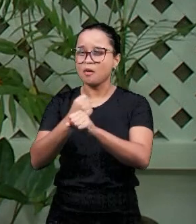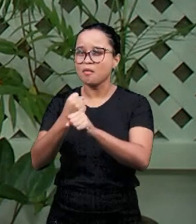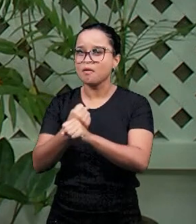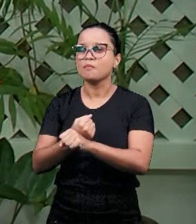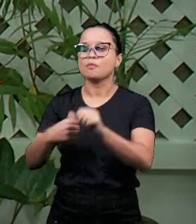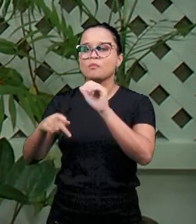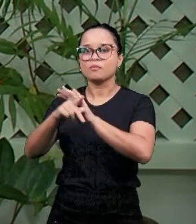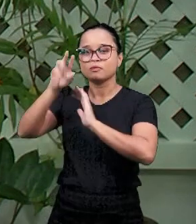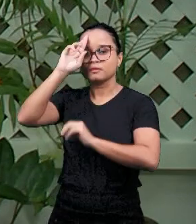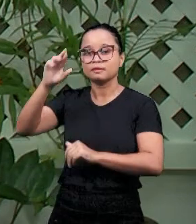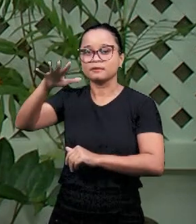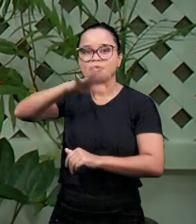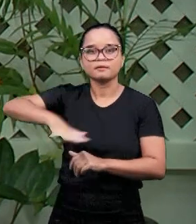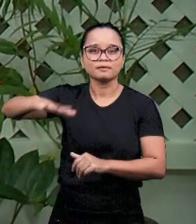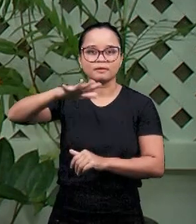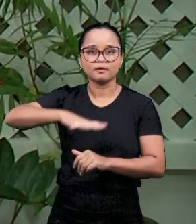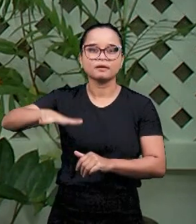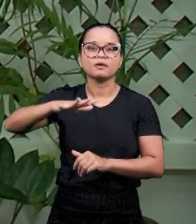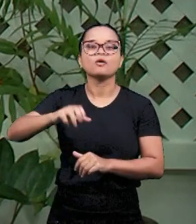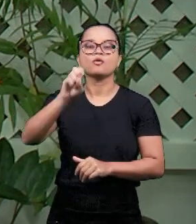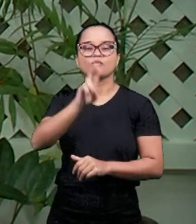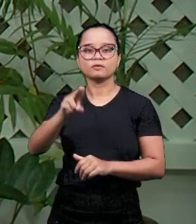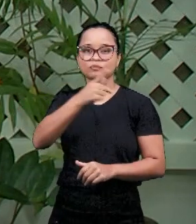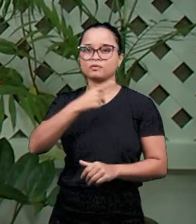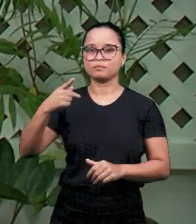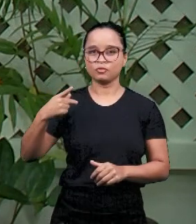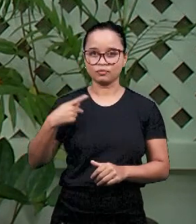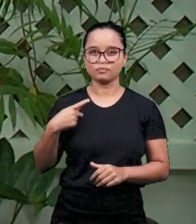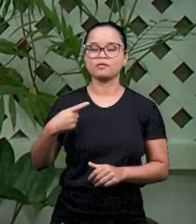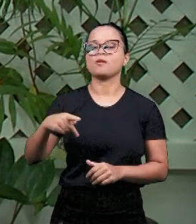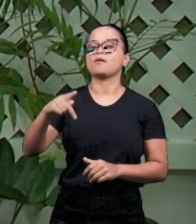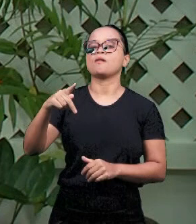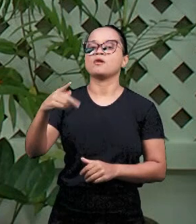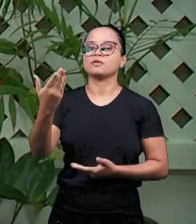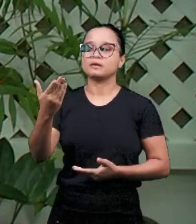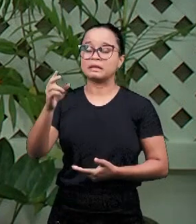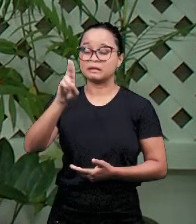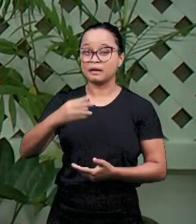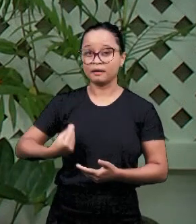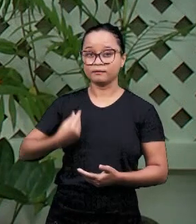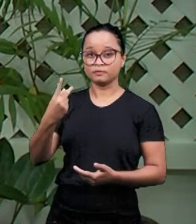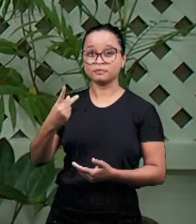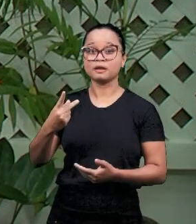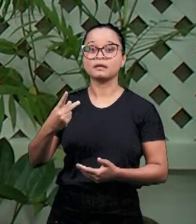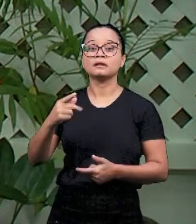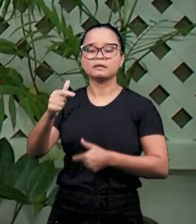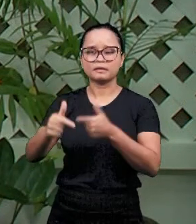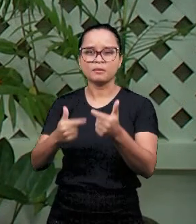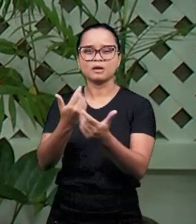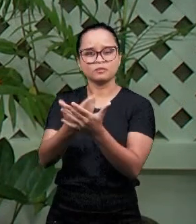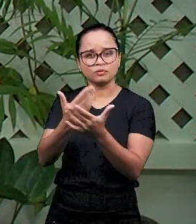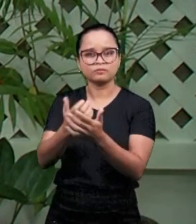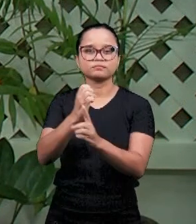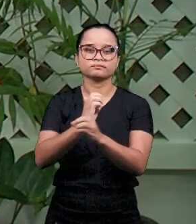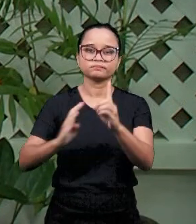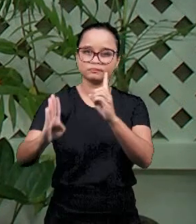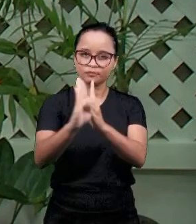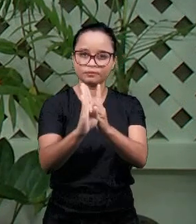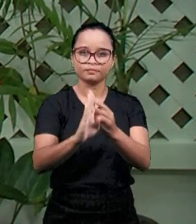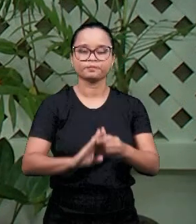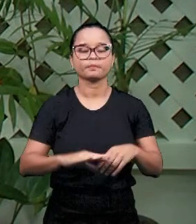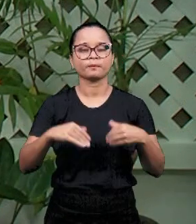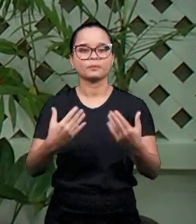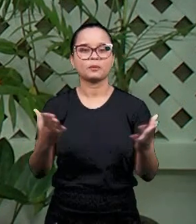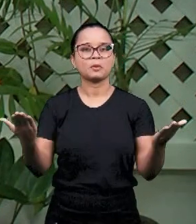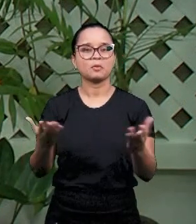cette région, dans ces régions à travers de ses frères, ce travail merveilleux. Nous avons ici, mes frères, maintenant,